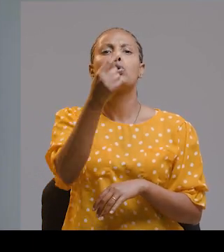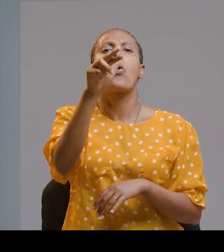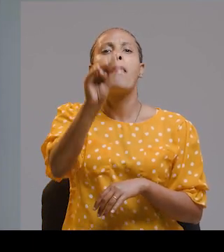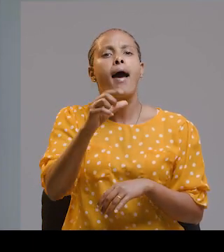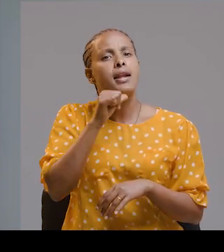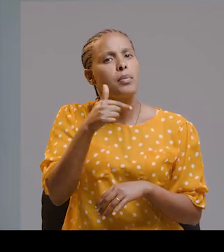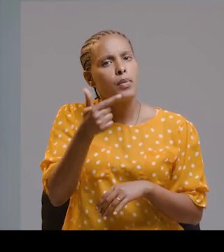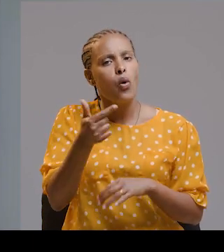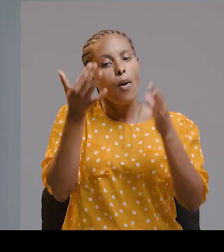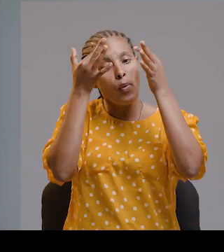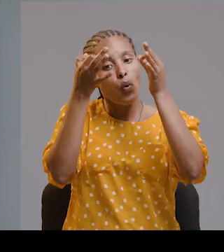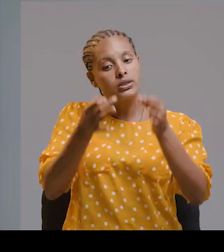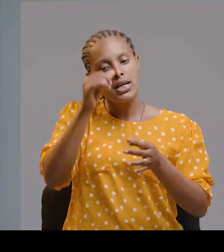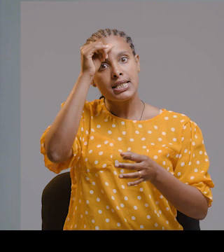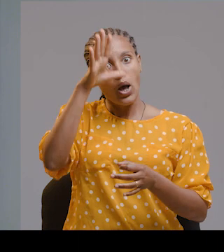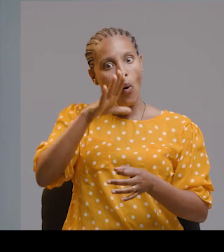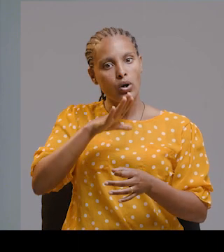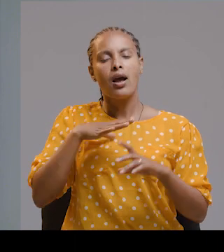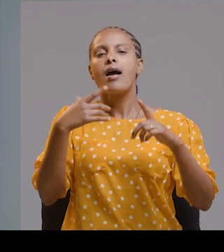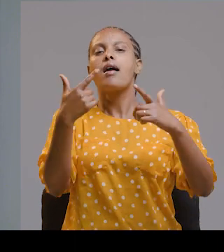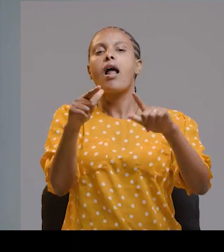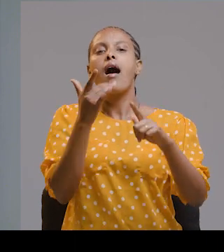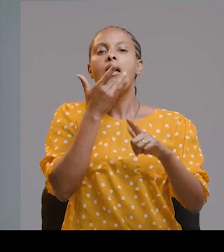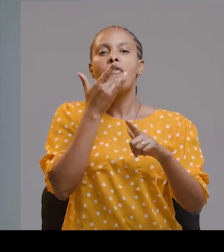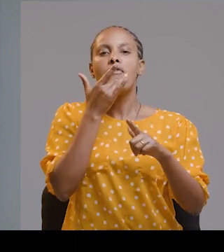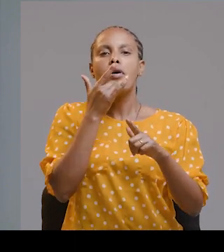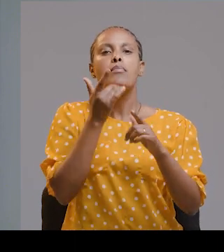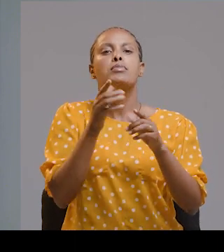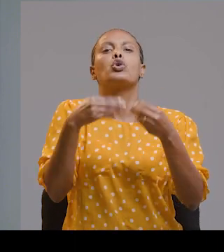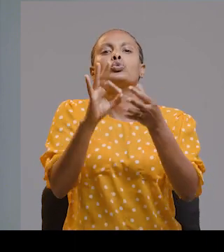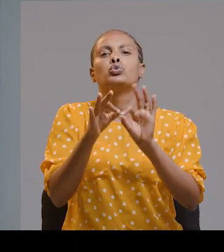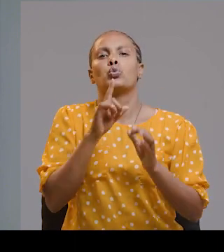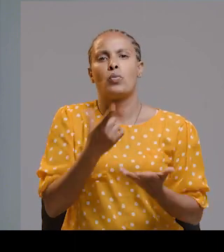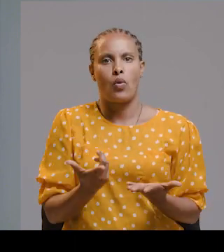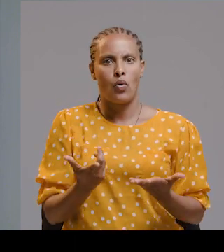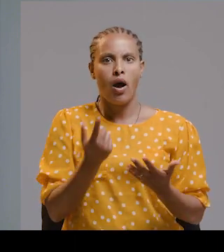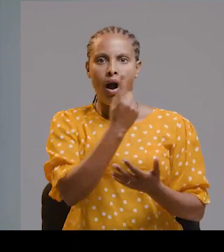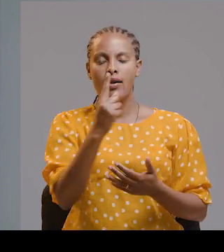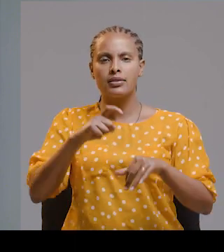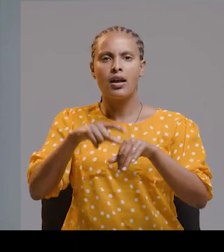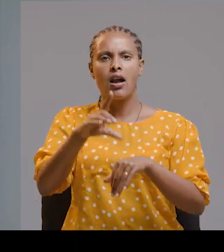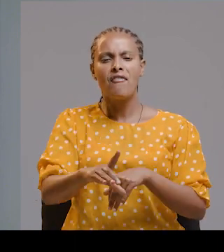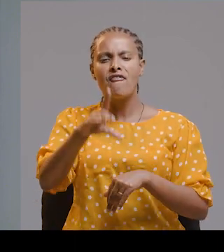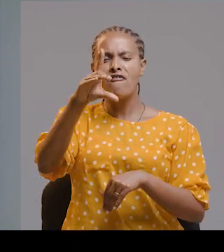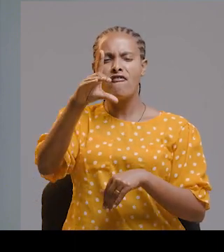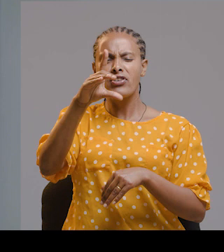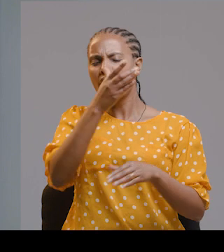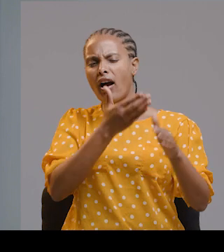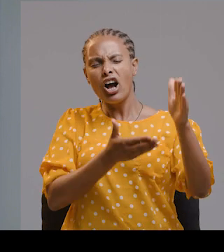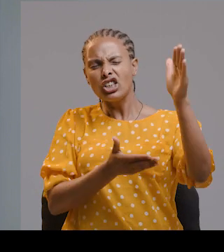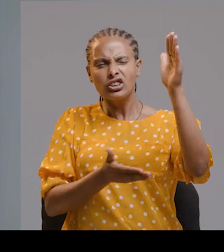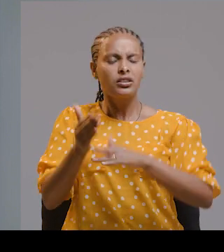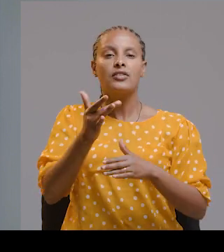نگر می‌وسنو سوچ لگت دماغشو نگر می‌شه تو ترگوامی نو دندگزه کفتنی اون چگری در